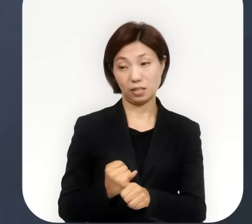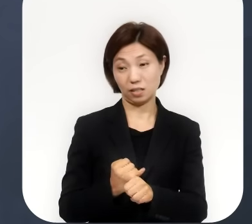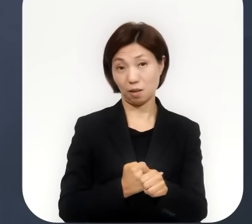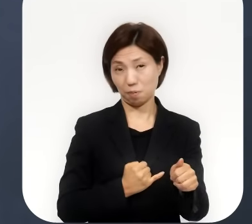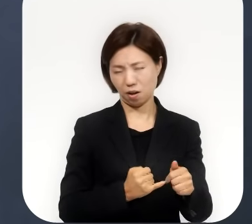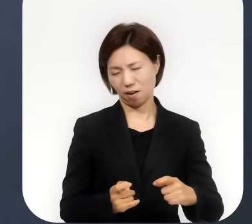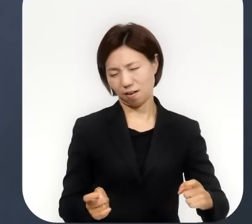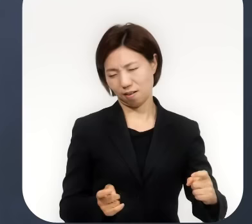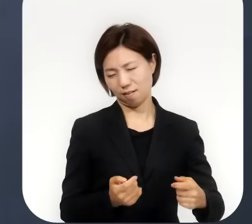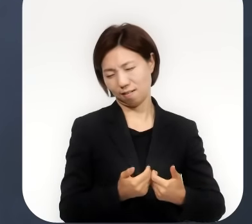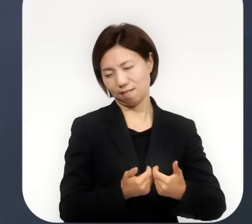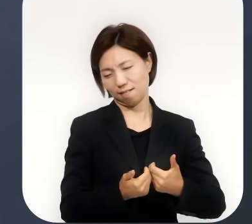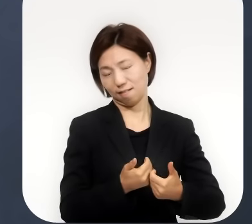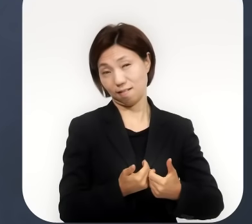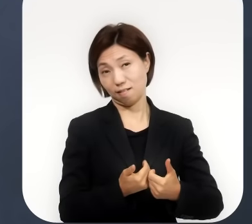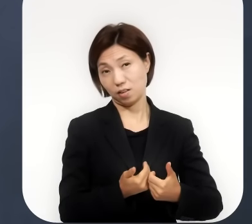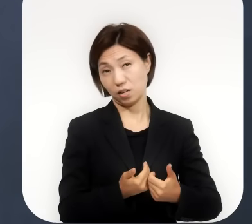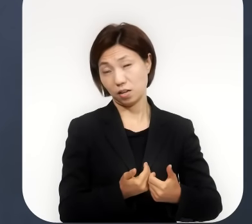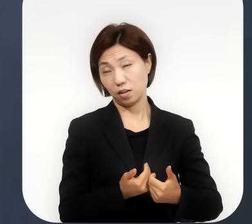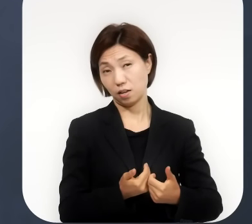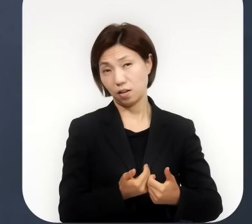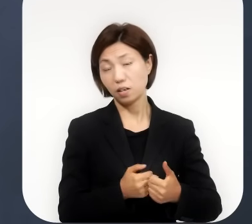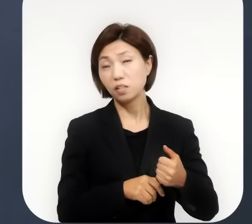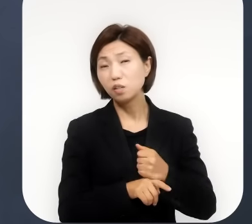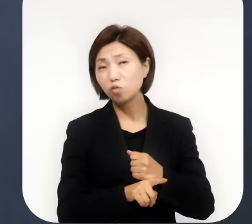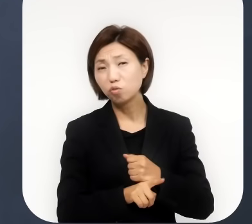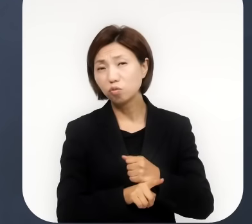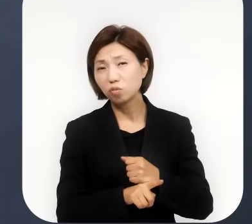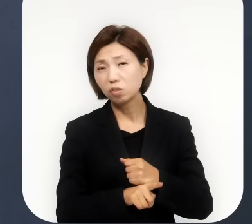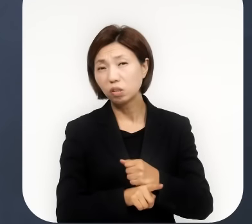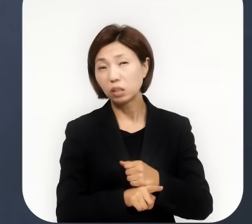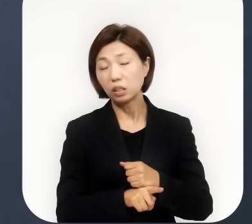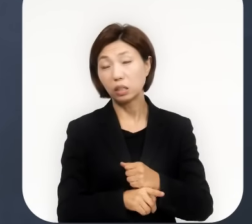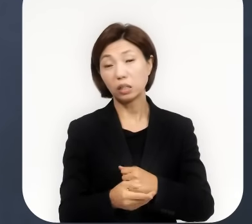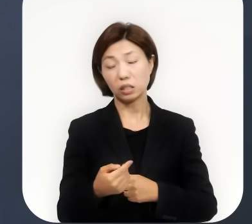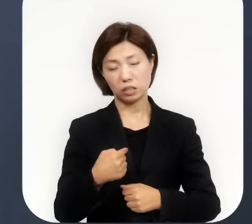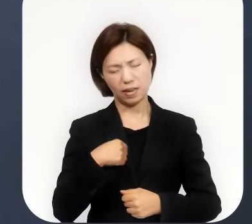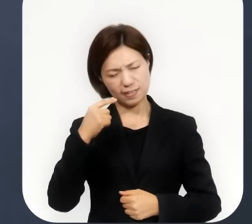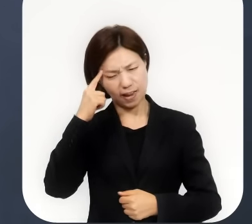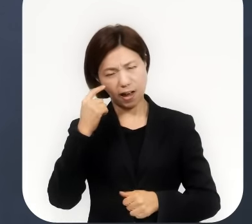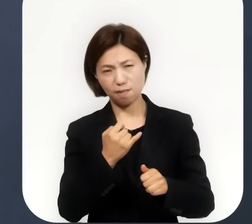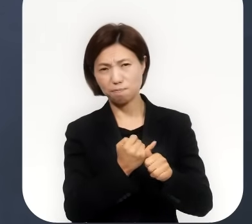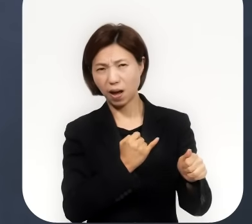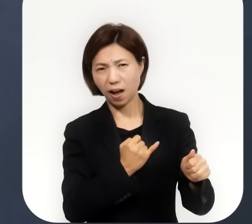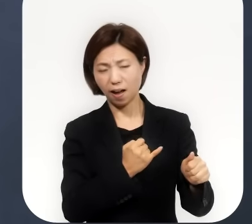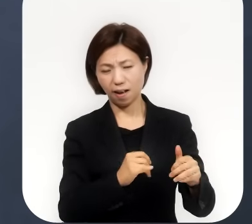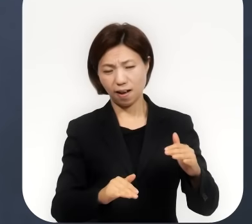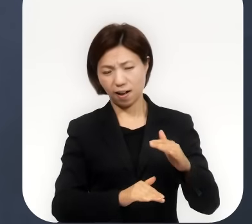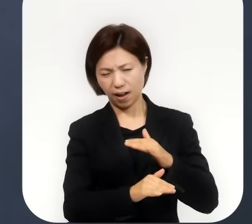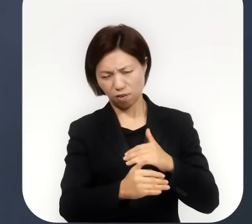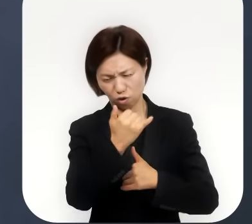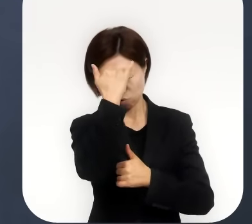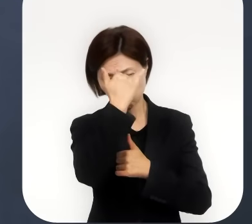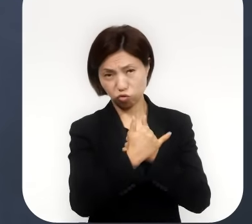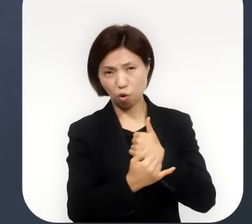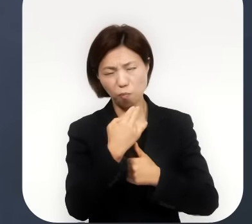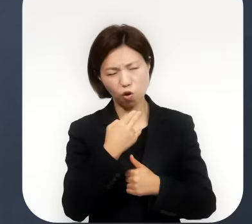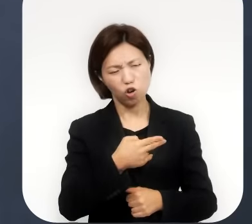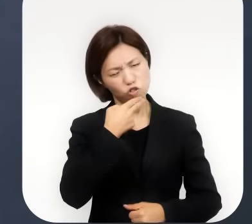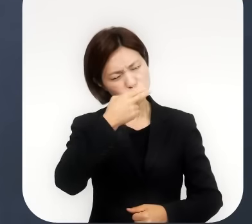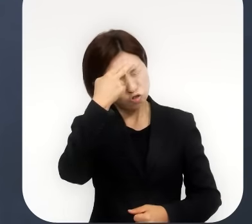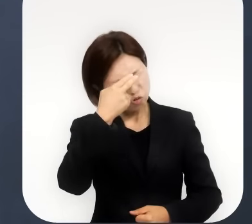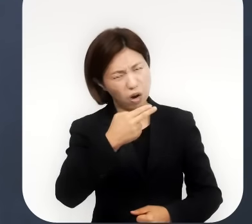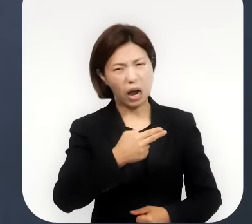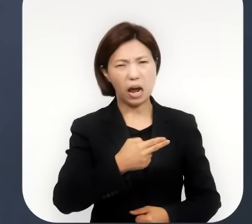남편하고 갈등을 일으키고 하는게 자기가 볼 때는 남편이 가정에 충실 안 하고 밖으로 돌고